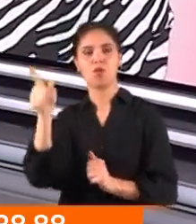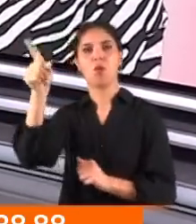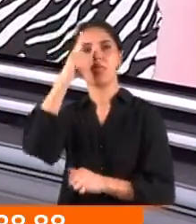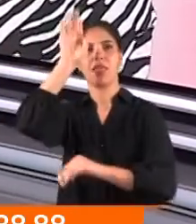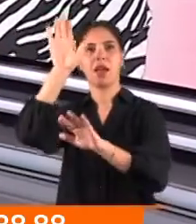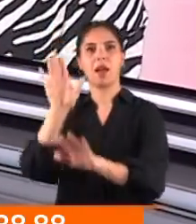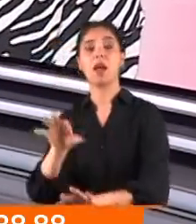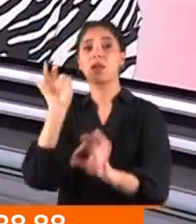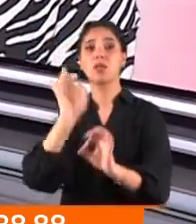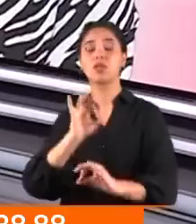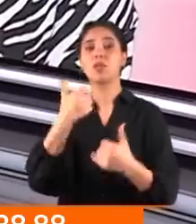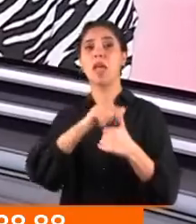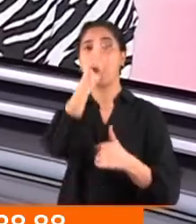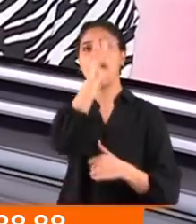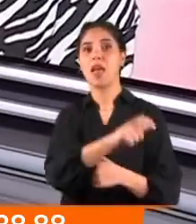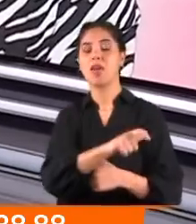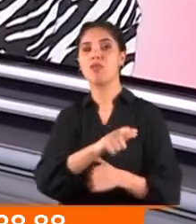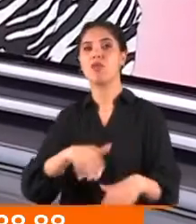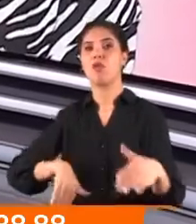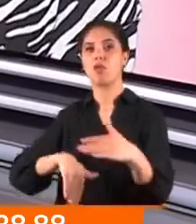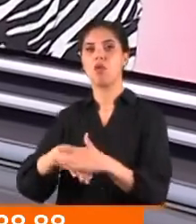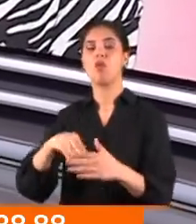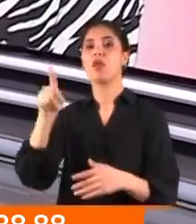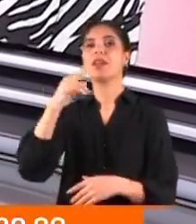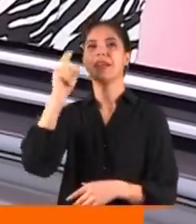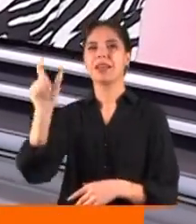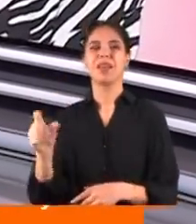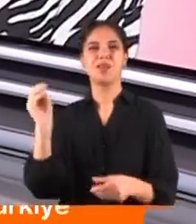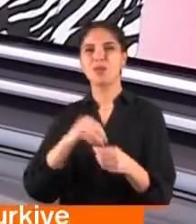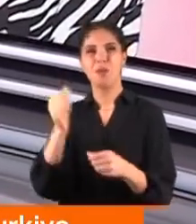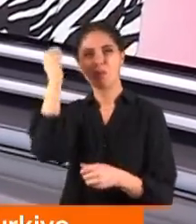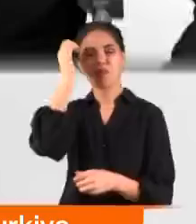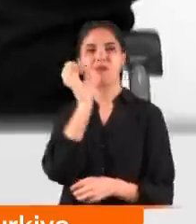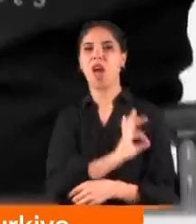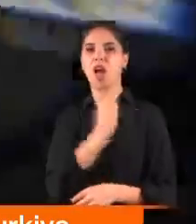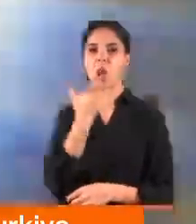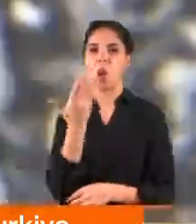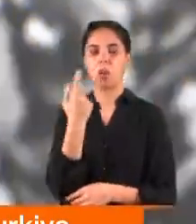edildi ve bir darbede eşinden yiyen kadının son pişmanlığı fayda etmez